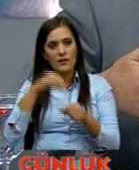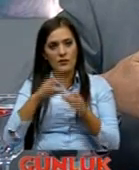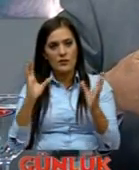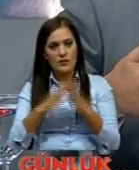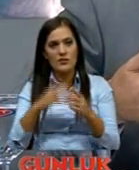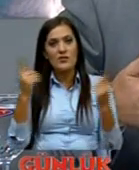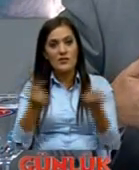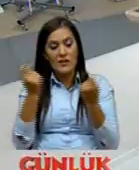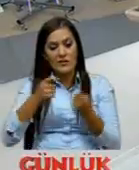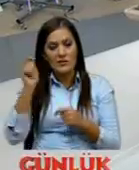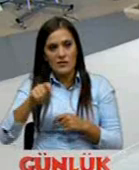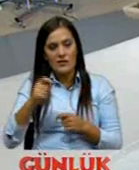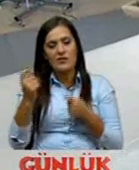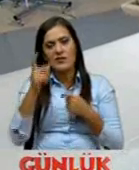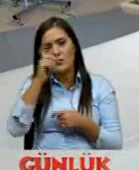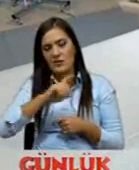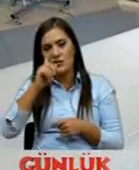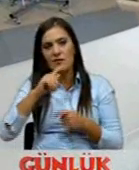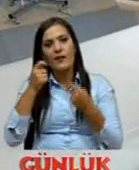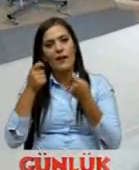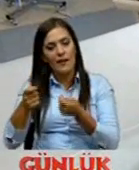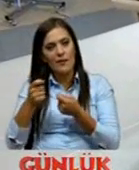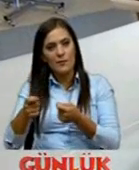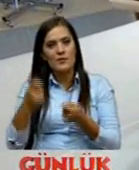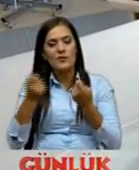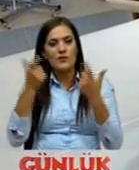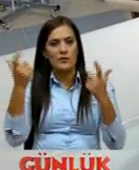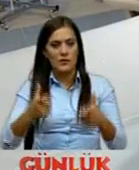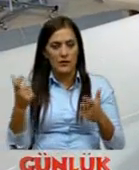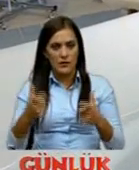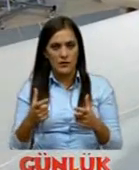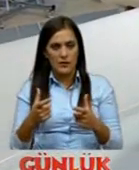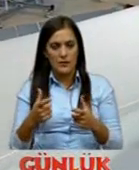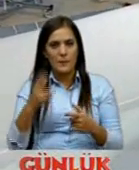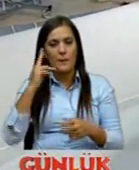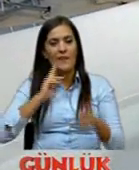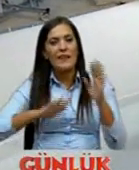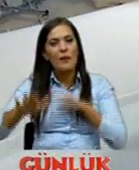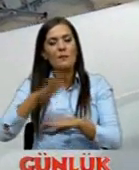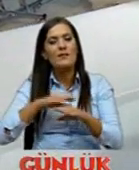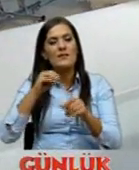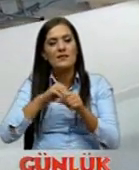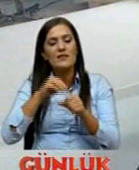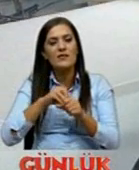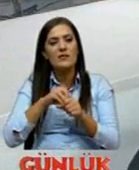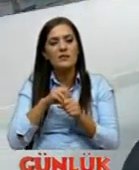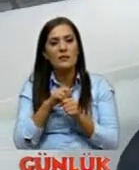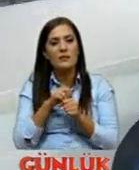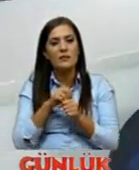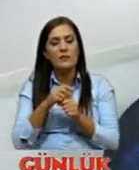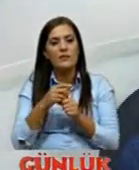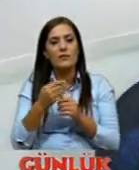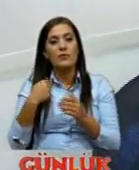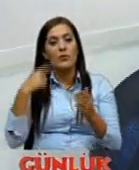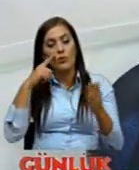içlerindeki çalıştırdıkları işçilerin eğitimi, efendim iş yerlerinin temizlik noktasındaki